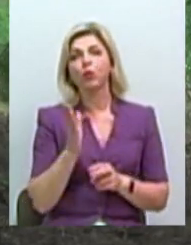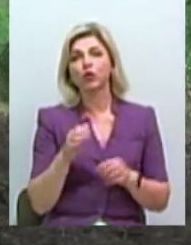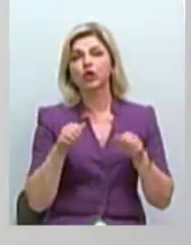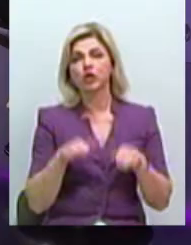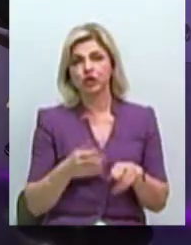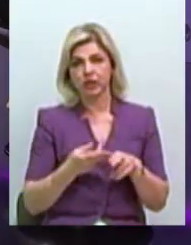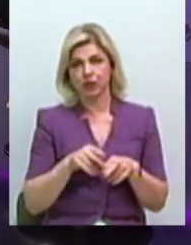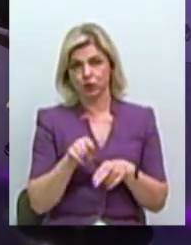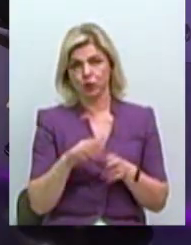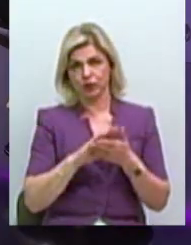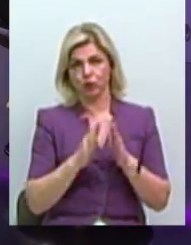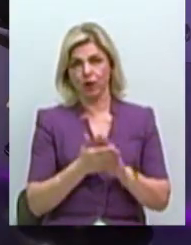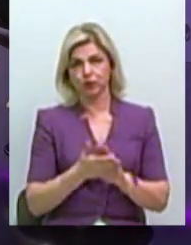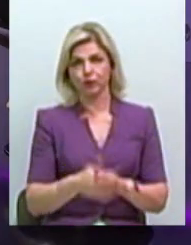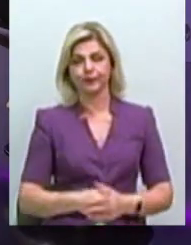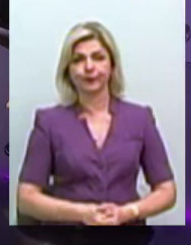ситуацію?